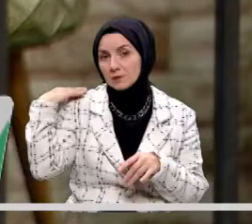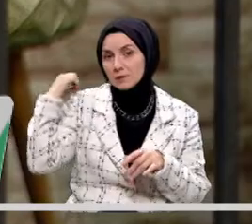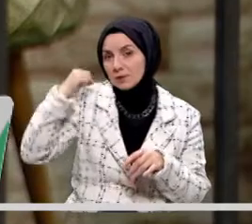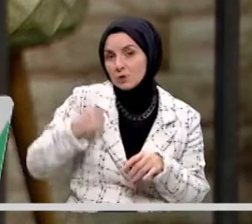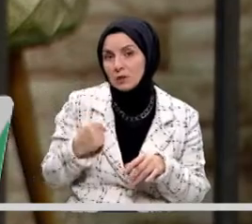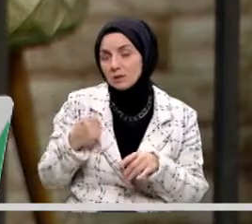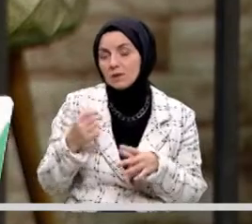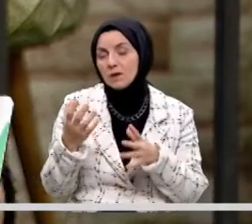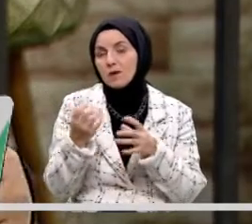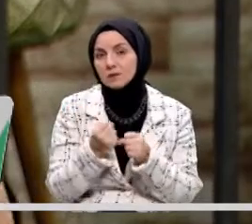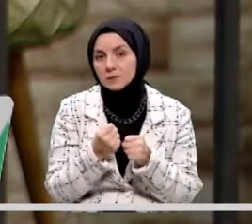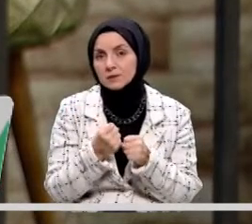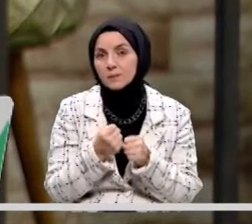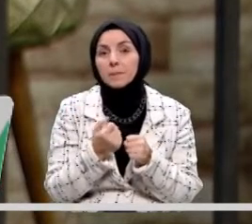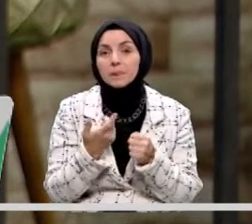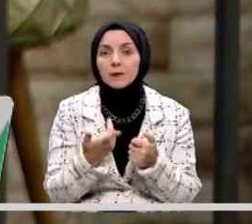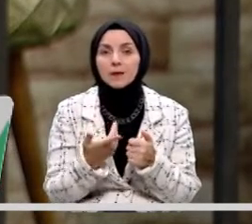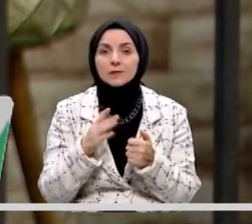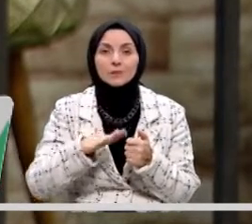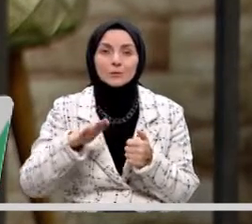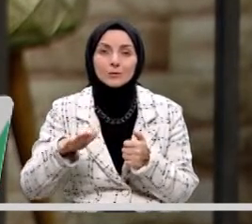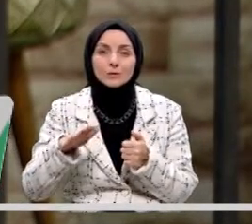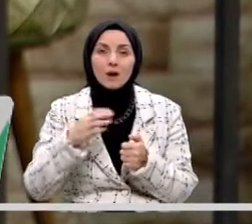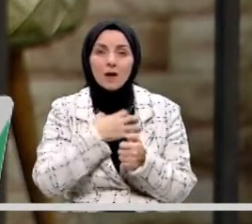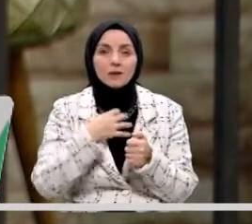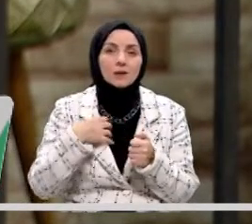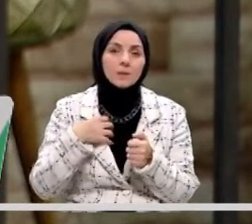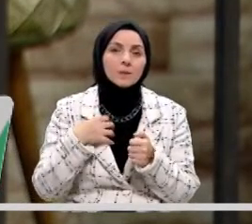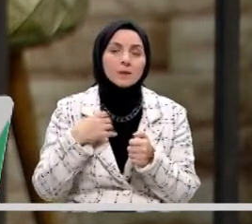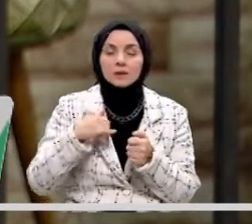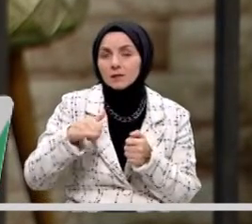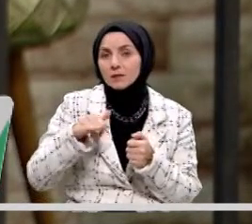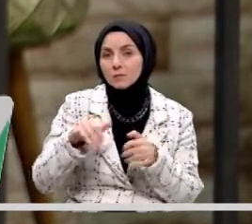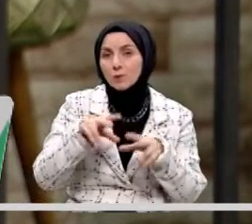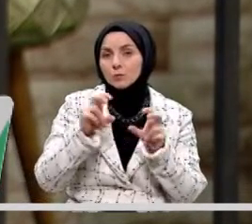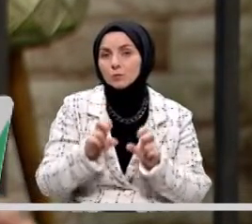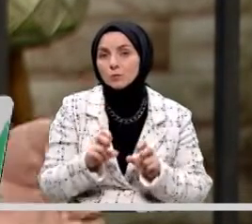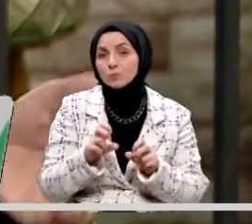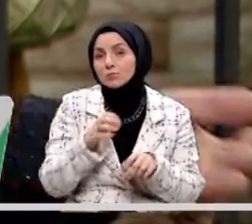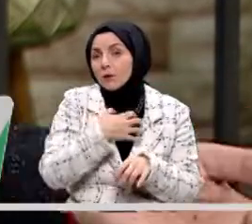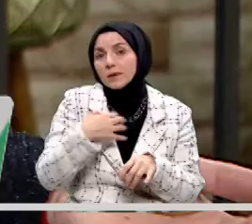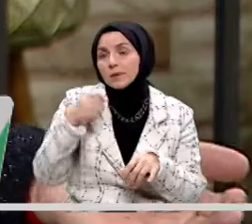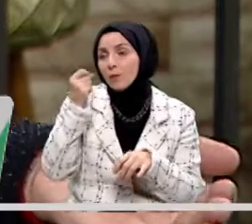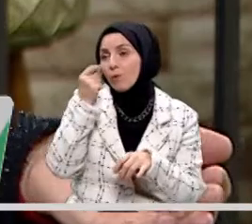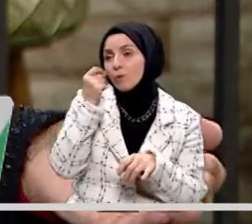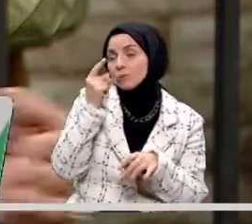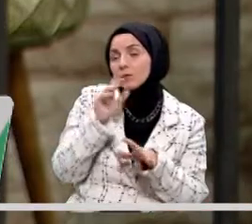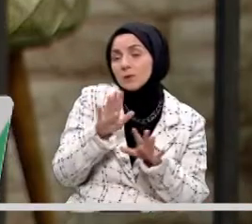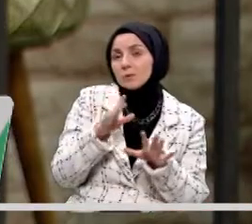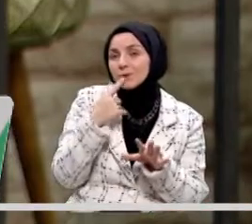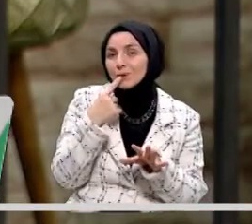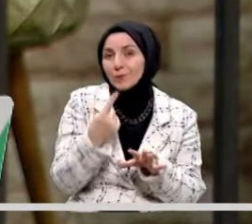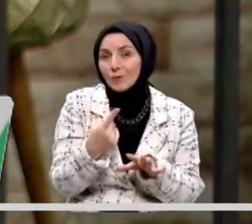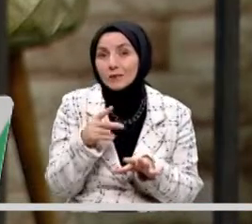taşıyan bir annedir çocuk da okulda annem de yanımda otursun da özlemeyeyim diye Onu da çözümü şöyle getir onu da yanına otur beraber ders işleyiş olacak bir durum yok